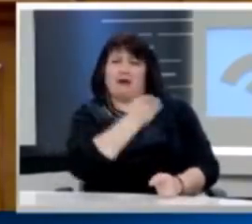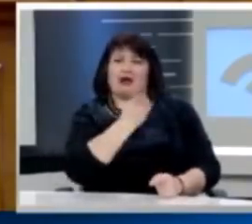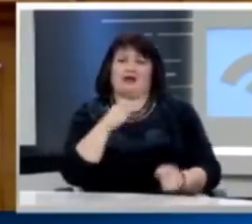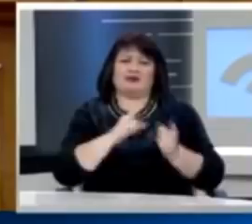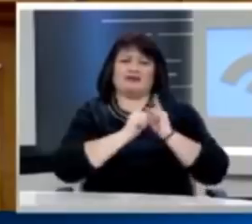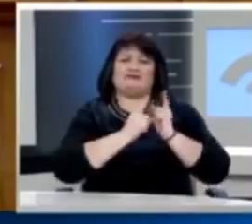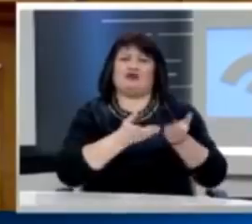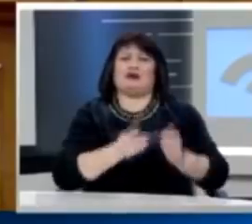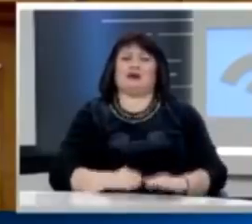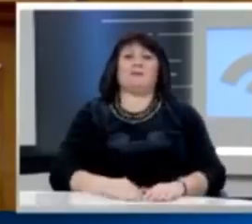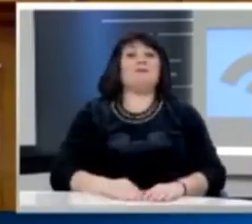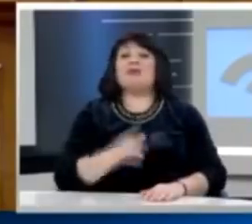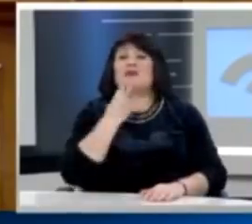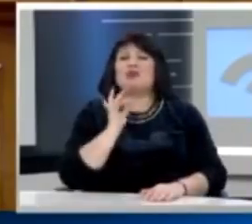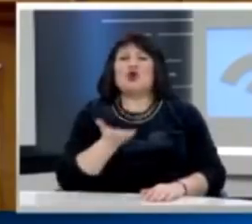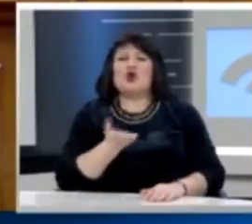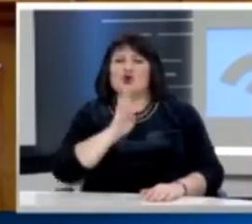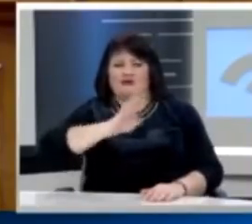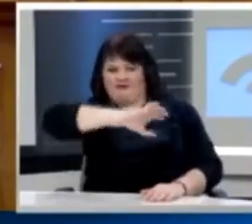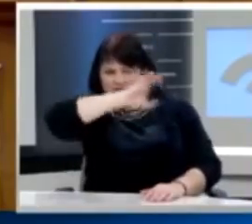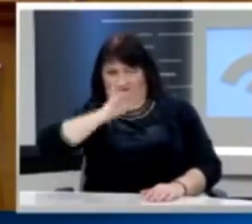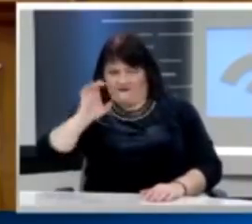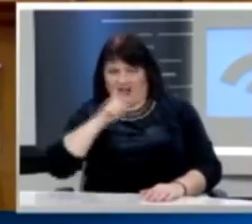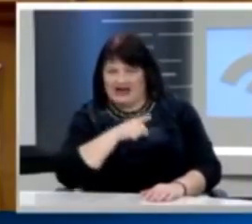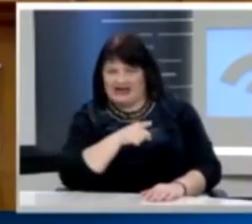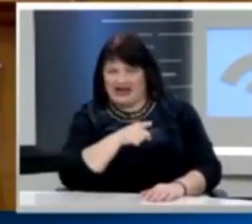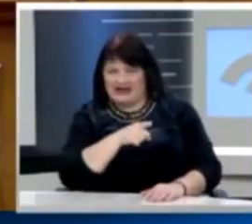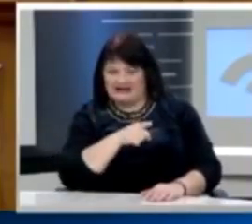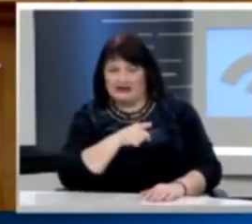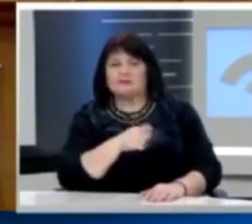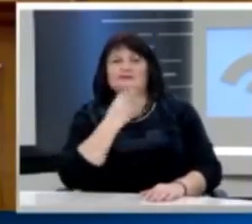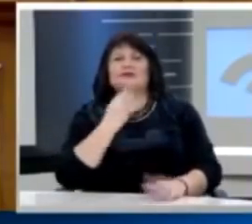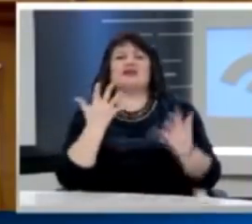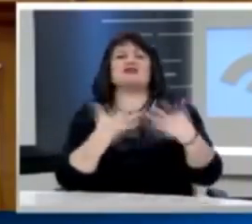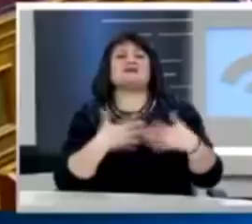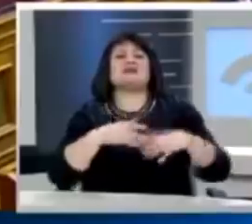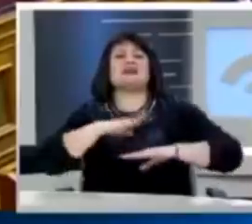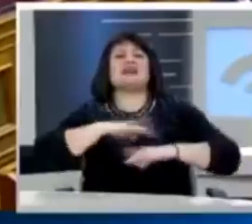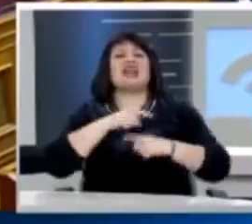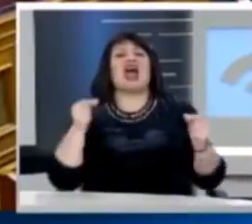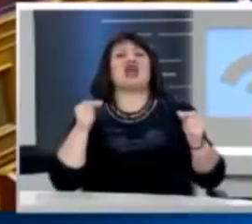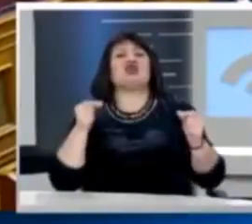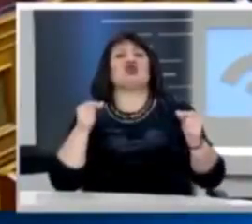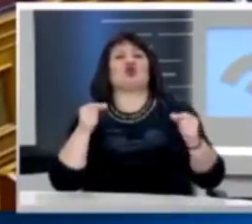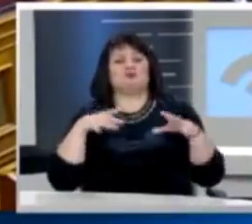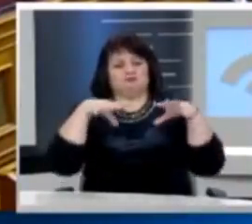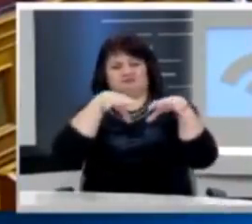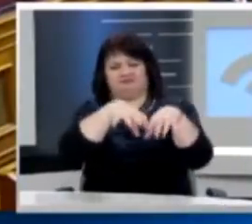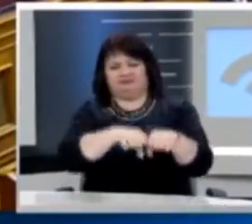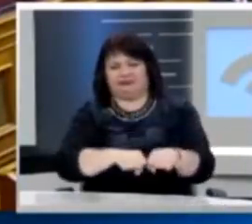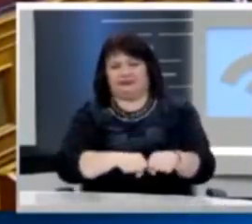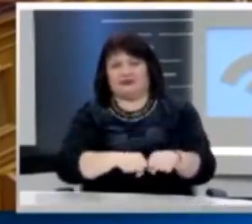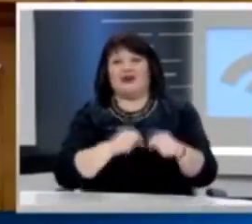αυτό γιατί ενισχύει στα Βαλκάνια τον δολοφονικό μηχανισμό του ΝΑΤΟ, που βαρύνεται